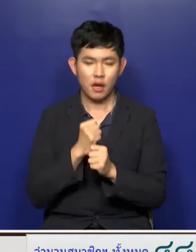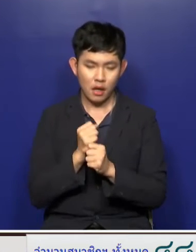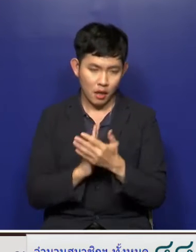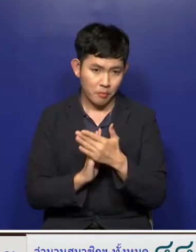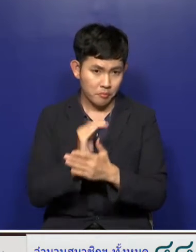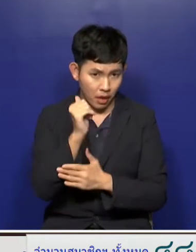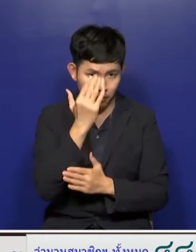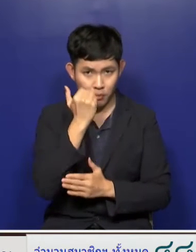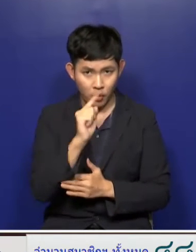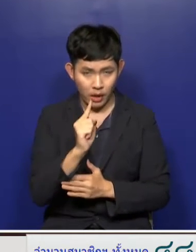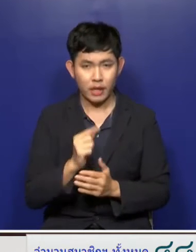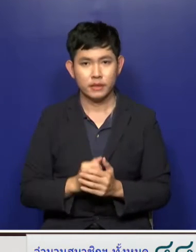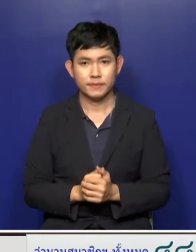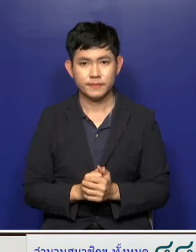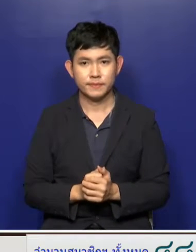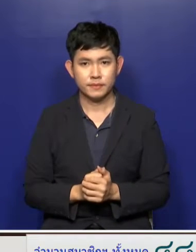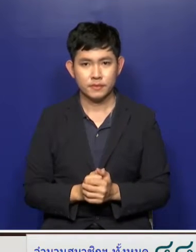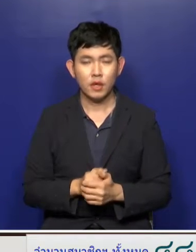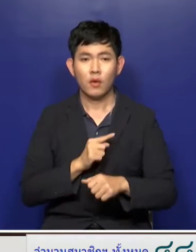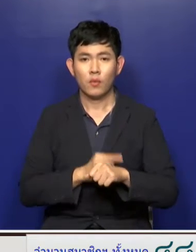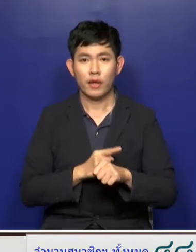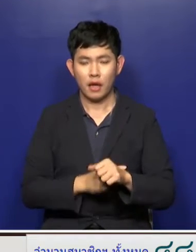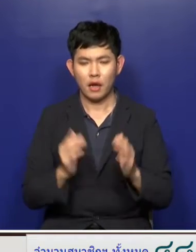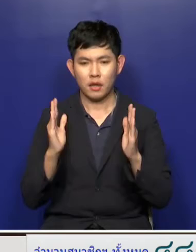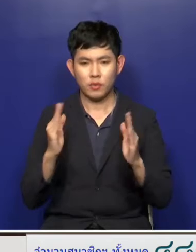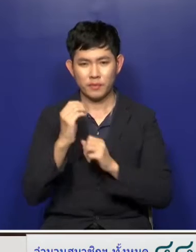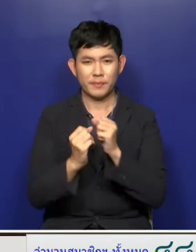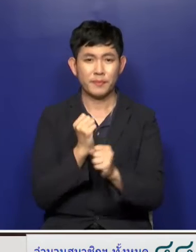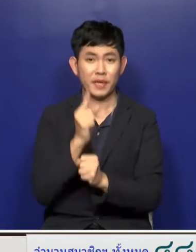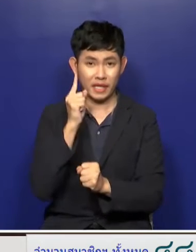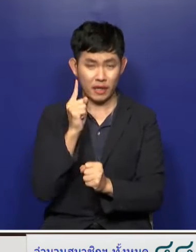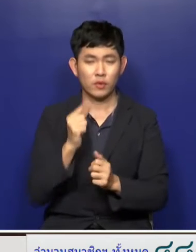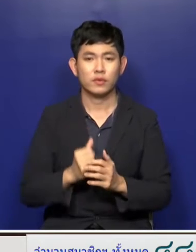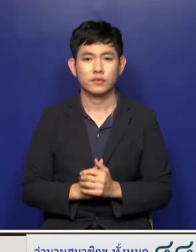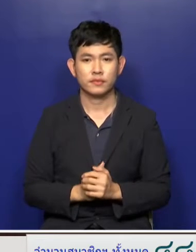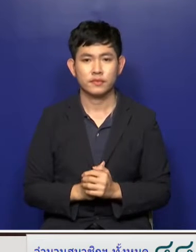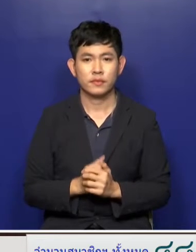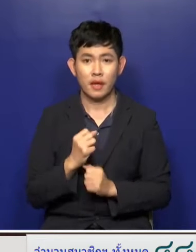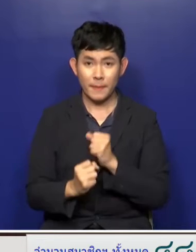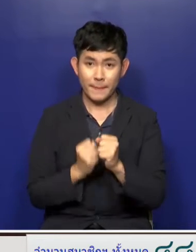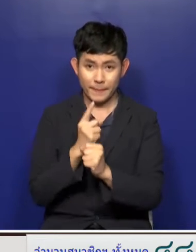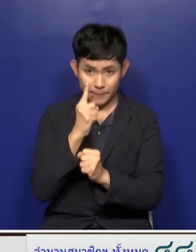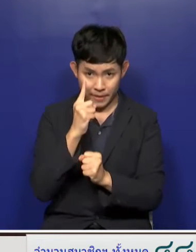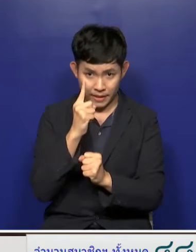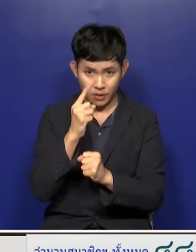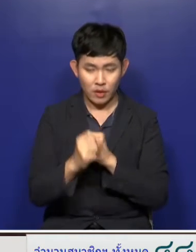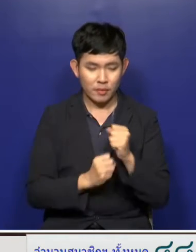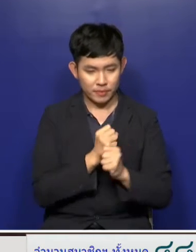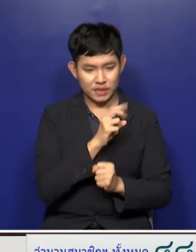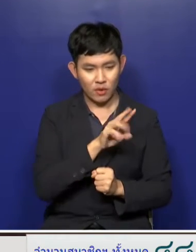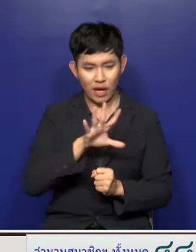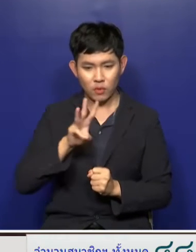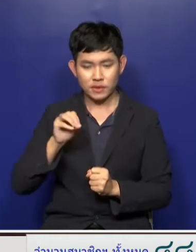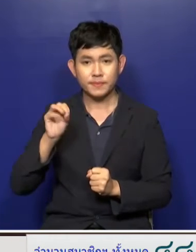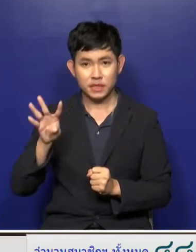ด้วยเพระว่าท่าน ท่านเอาระยะวิลาไ้เพีง 1 ปี1 ปีในปี 2,164